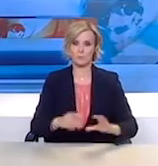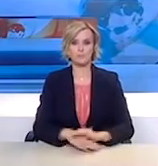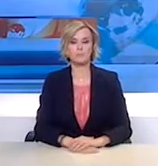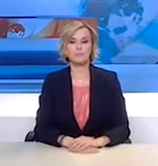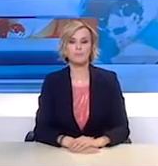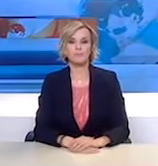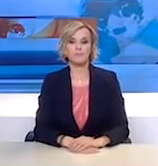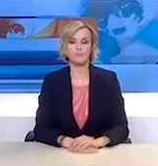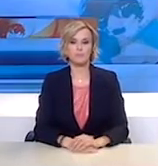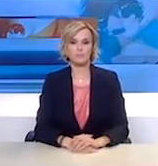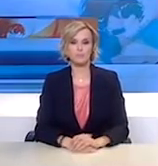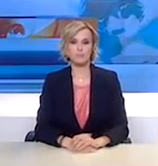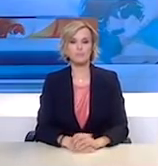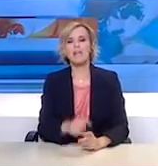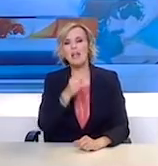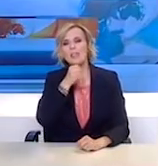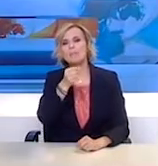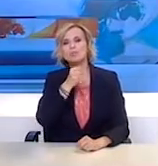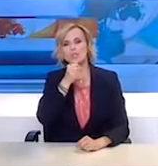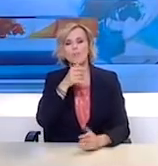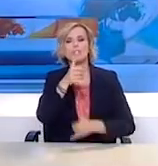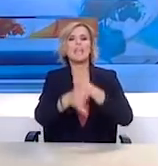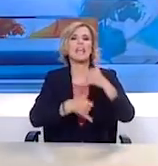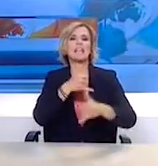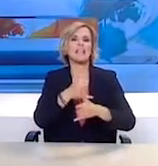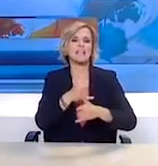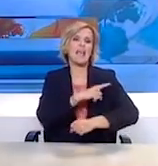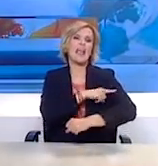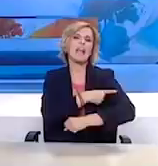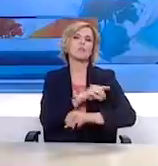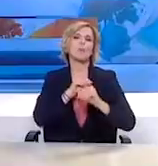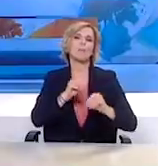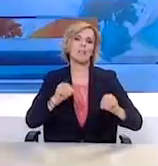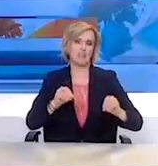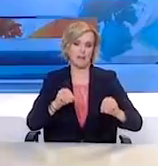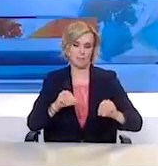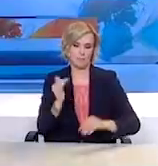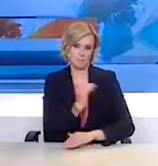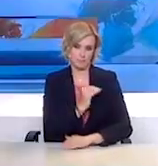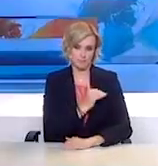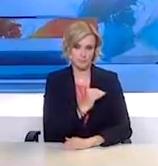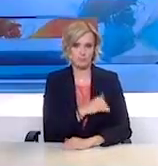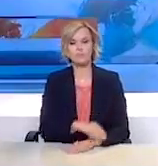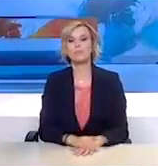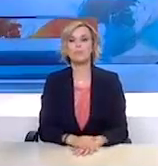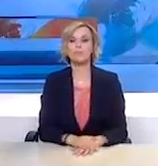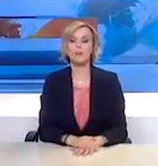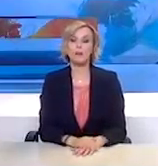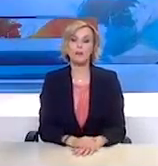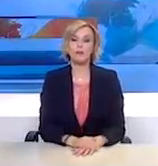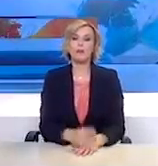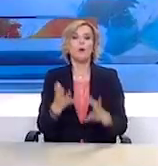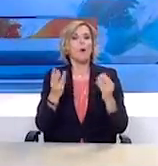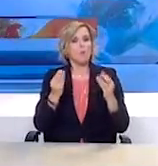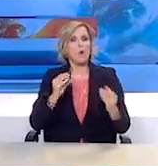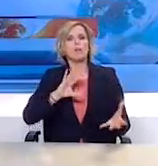Κυρία Σουλάκη από το iatropedia.gr. Κύριε καθηγητά, έχουν καταγραφεί σε πολλές περιοχές του πλανήτη περιπτώσεις ασθενών που νοσούσαν από το